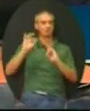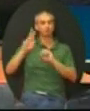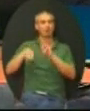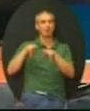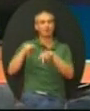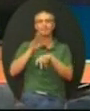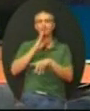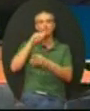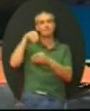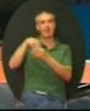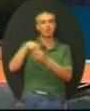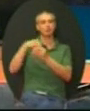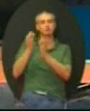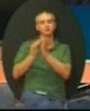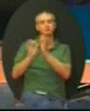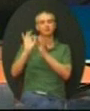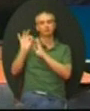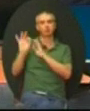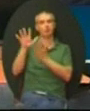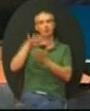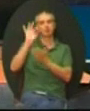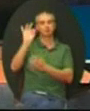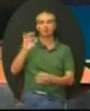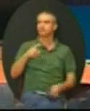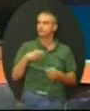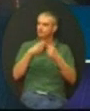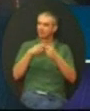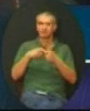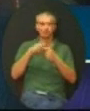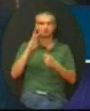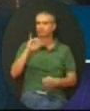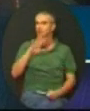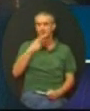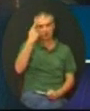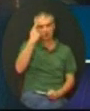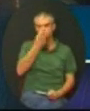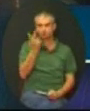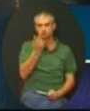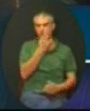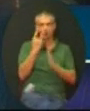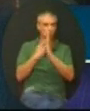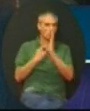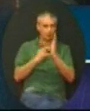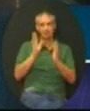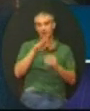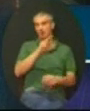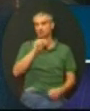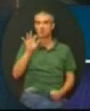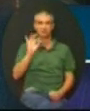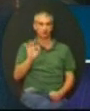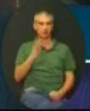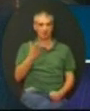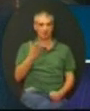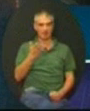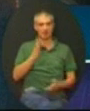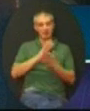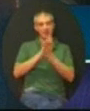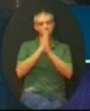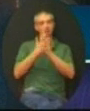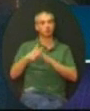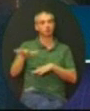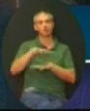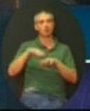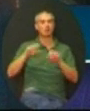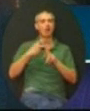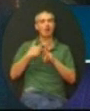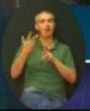לטפל בבעיות הספציפיות של אותם אזורים. חבר הכנסת שי, מה אתה חושב על שני החוקים? גם העניין של לשנות את שטח